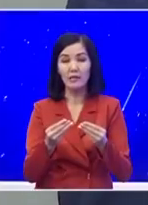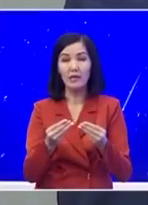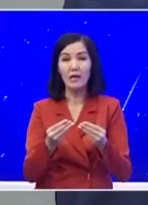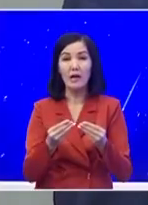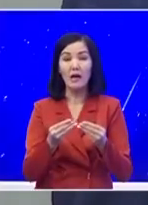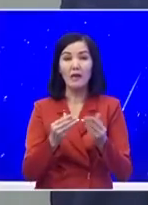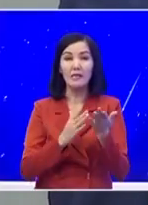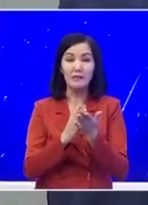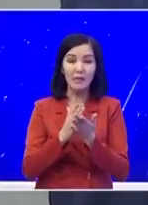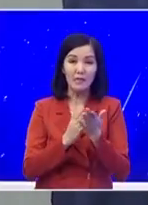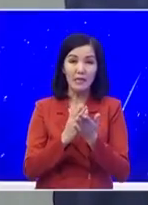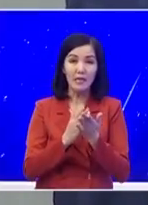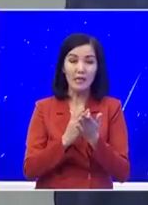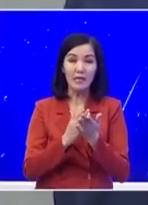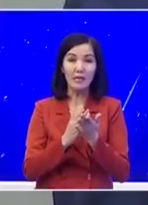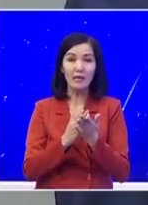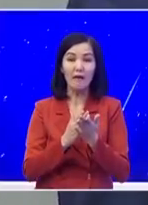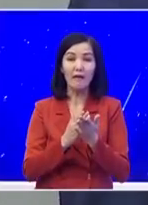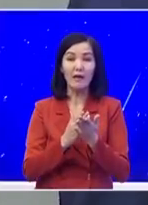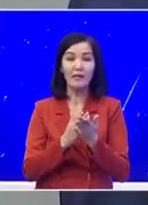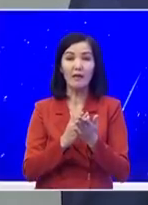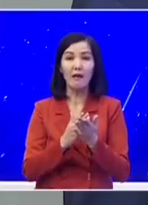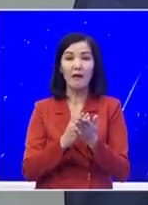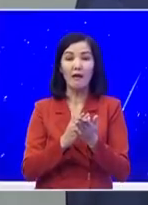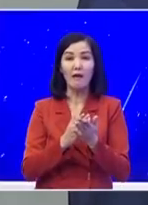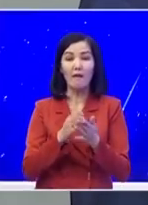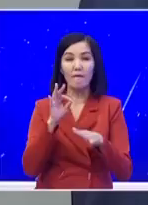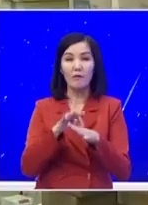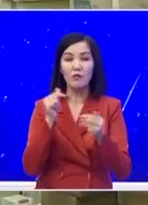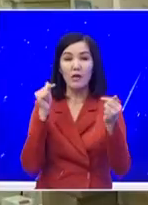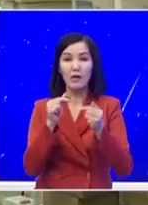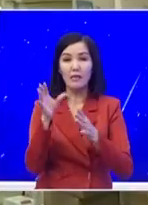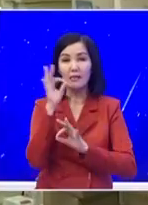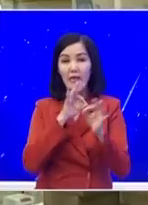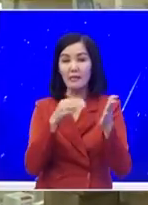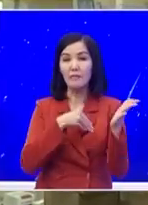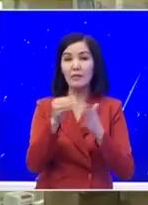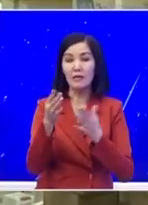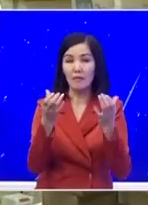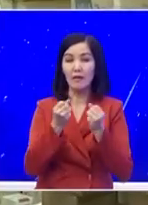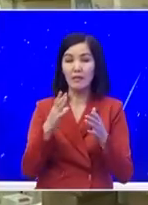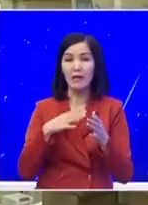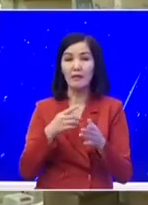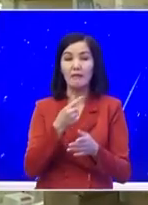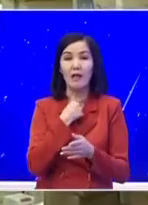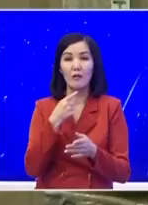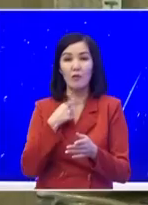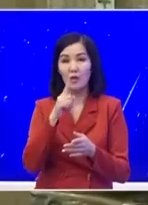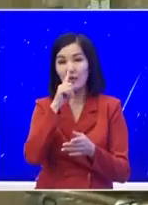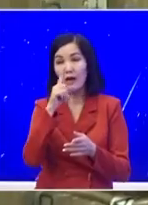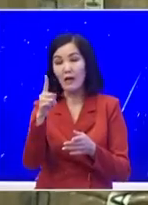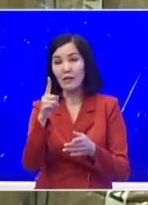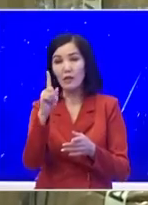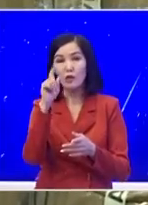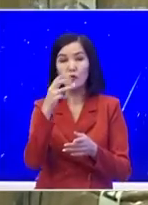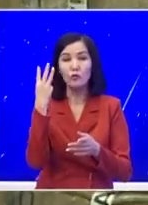мен қызметкерлерге вирусқа қарсы дәрі-дәрмек сатып алынады. Қоймадағы қор Талдықорған мен алыс жақын аудандардағы